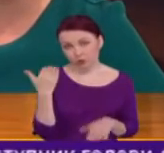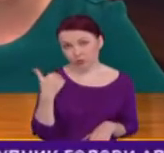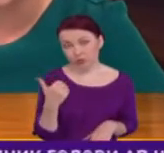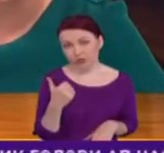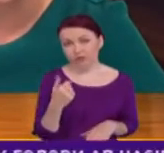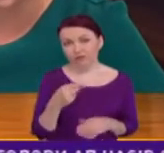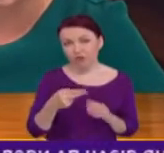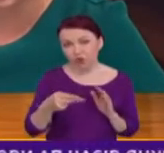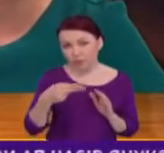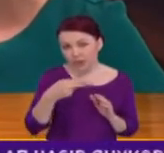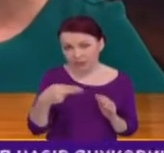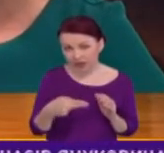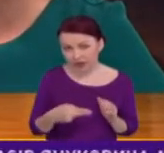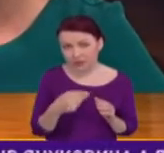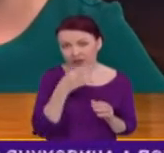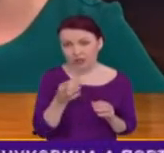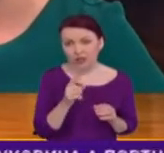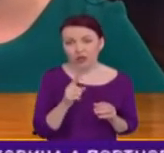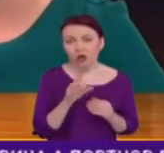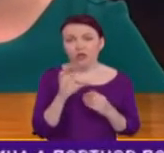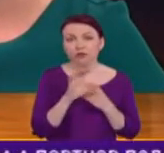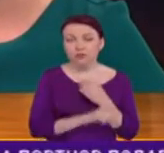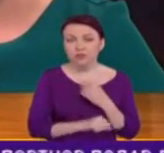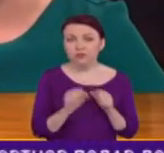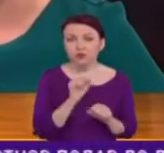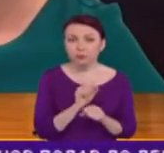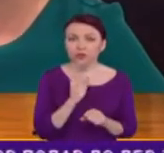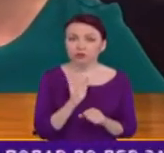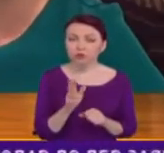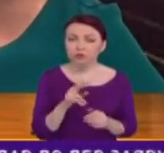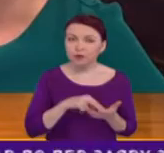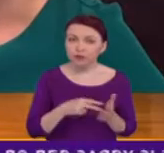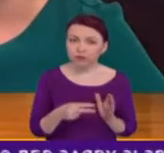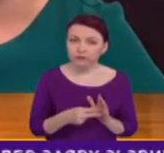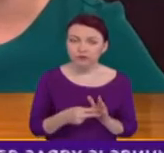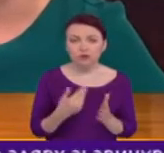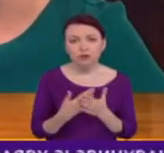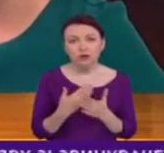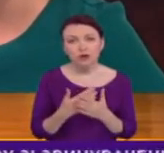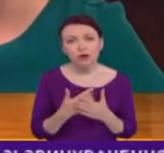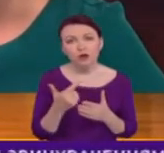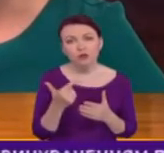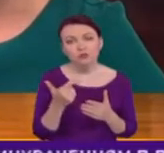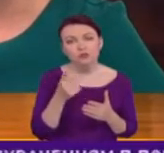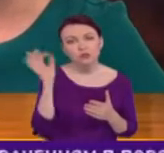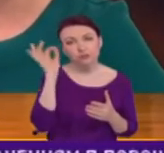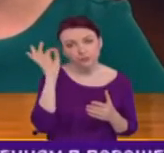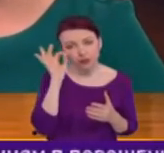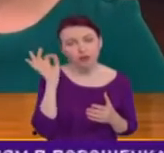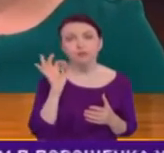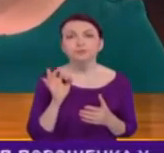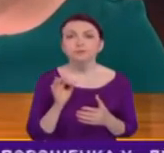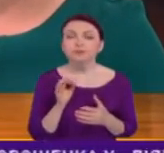цього процесу зазначили, що на кінцевих зупинках будуть спроєктовані, скоріш за все, громадські вбиральні, а на кожній